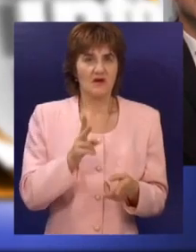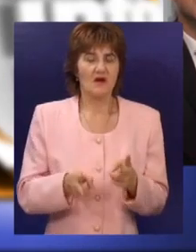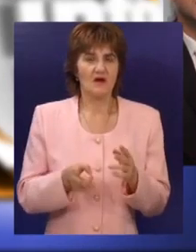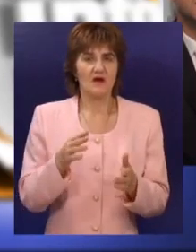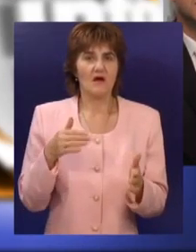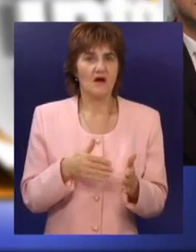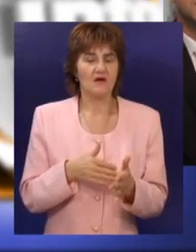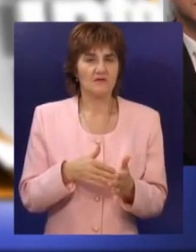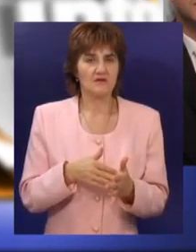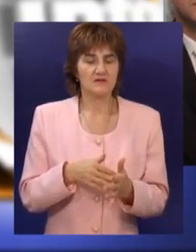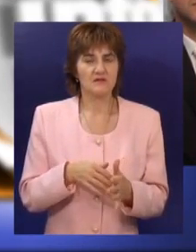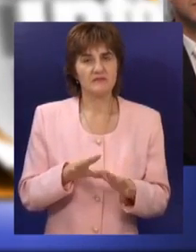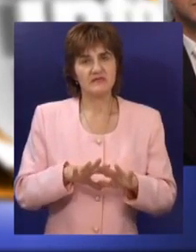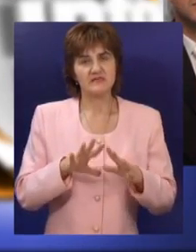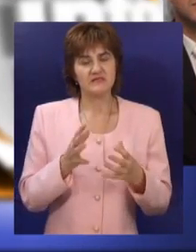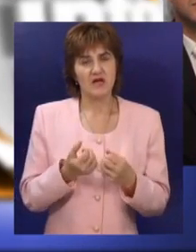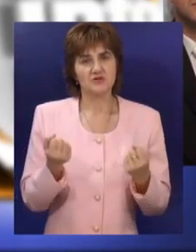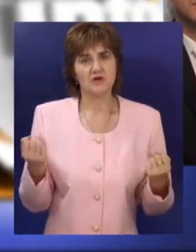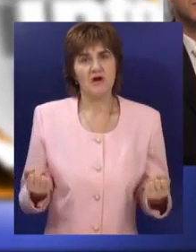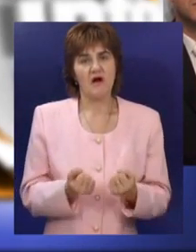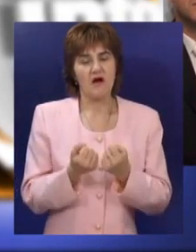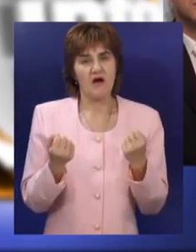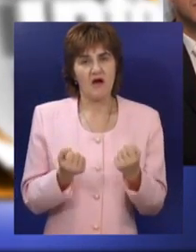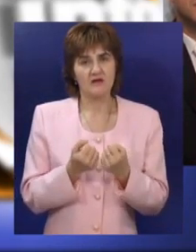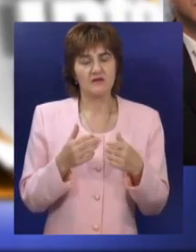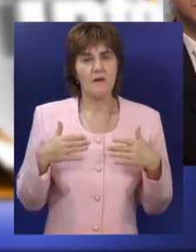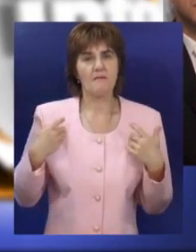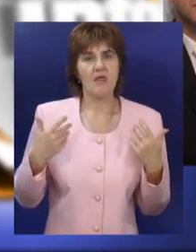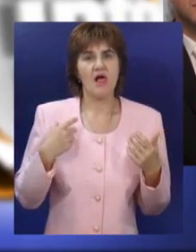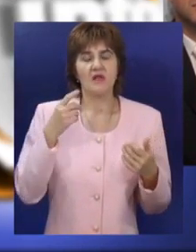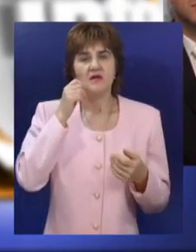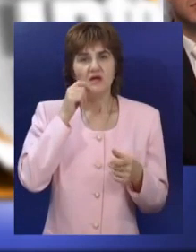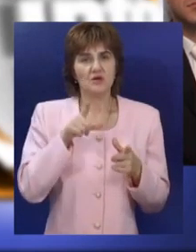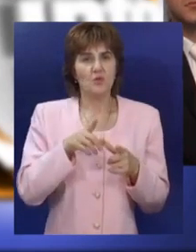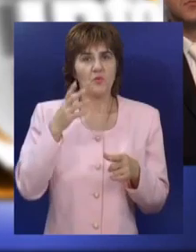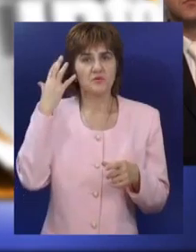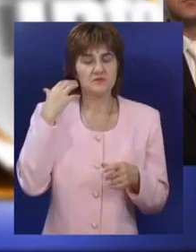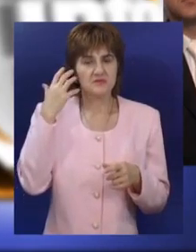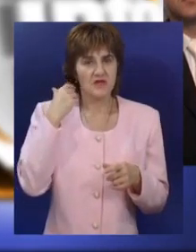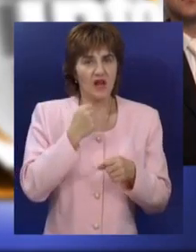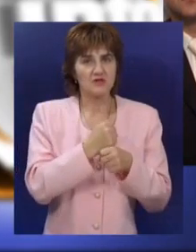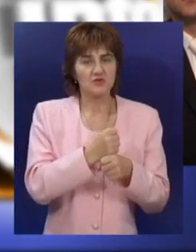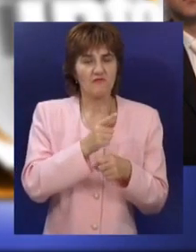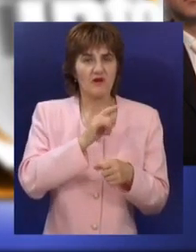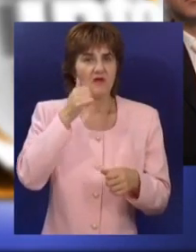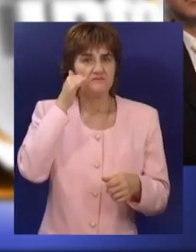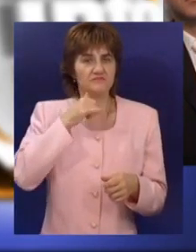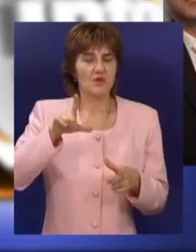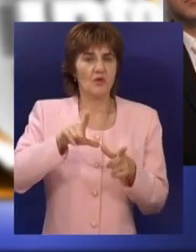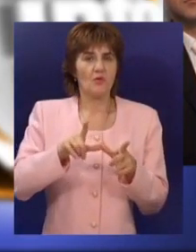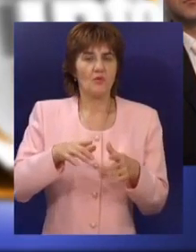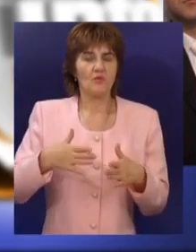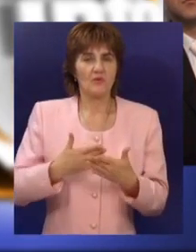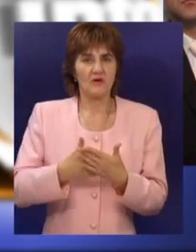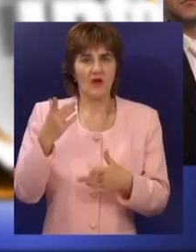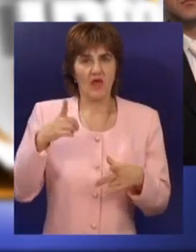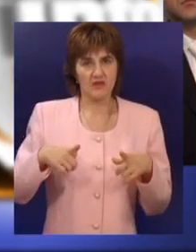i treće je jedan zajednički aktivizam na zadržavanju mladih ljudi i u selima, a i u gradovima, jer